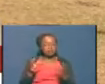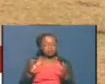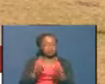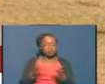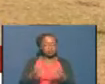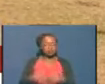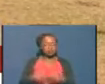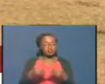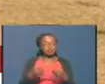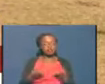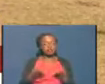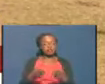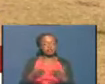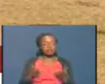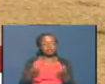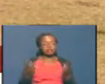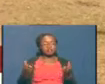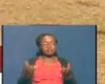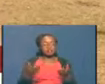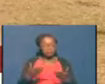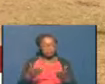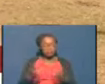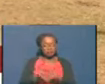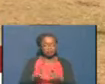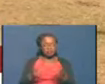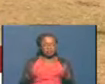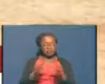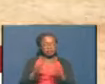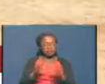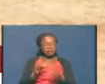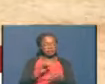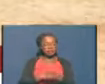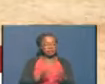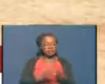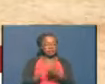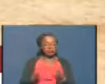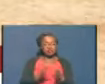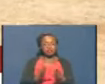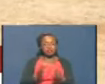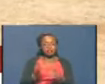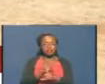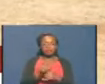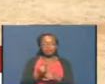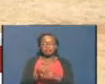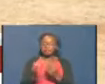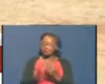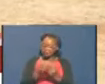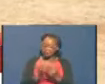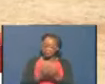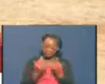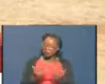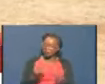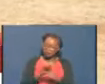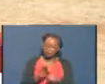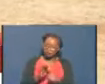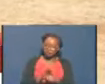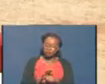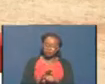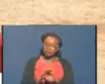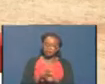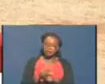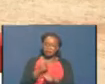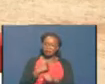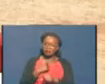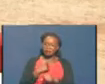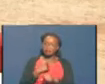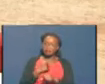ama watupatie kama club, tunaweza pata nafasi nzuri ya kutrain. Anajali hawa watoto sana. Nimeona